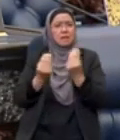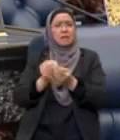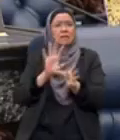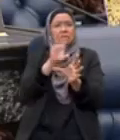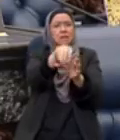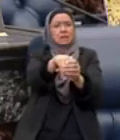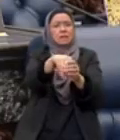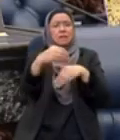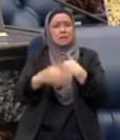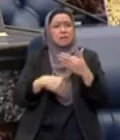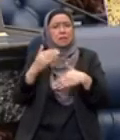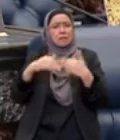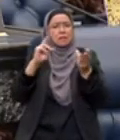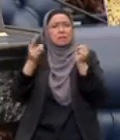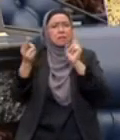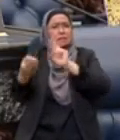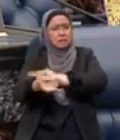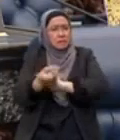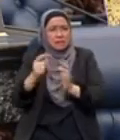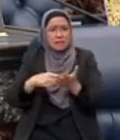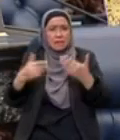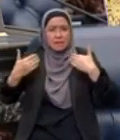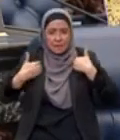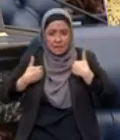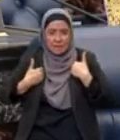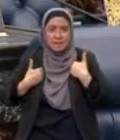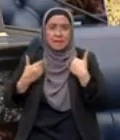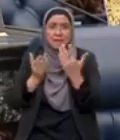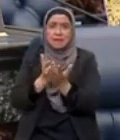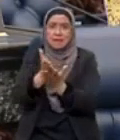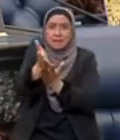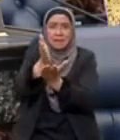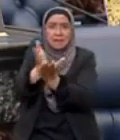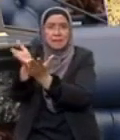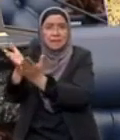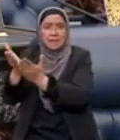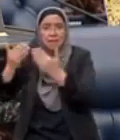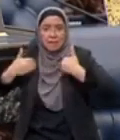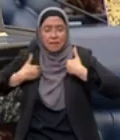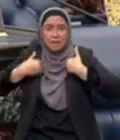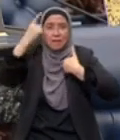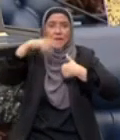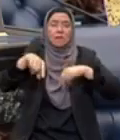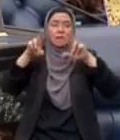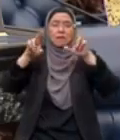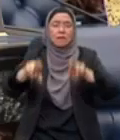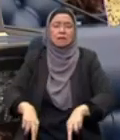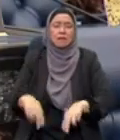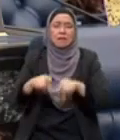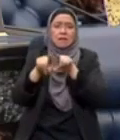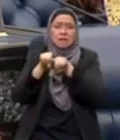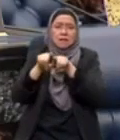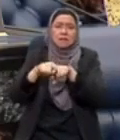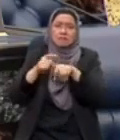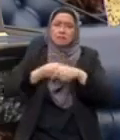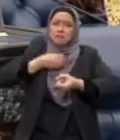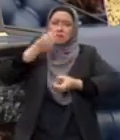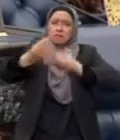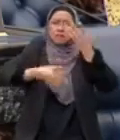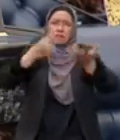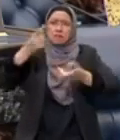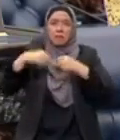reformasi Apakah saluran yang ada bagi rakyat untuk menyuarakan pendapat dan kebimbangan bagaimana kerajaan